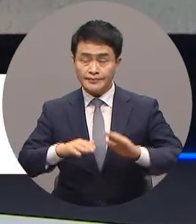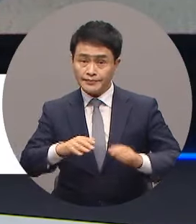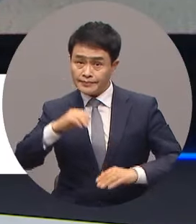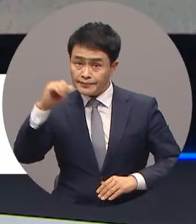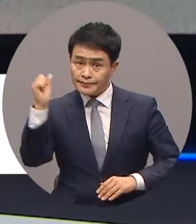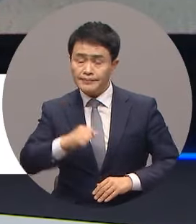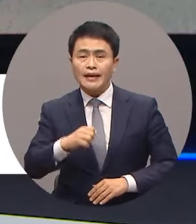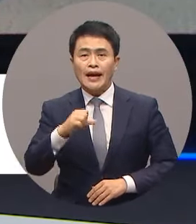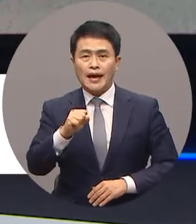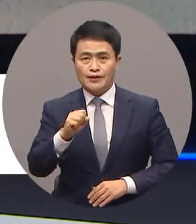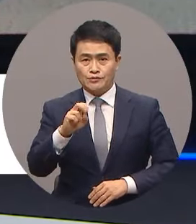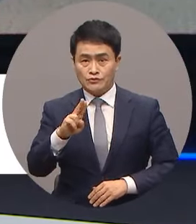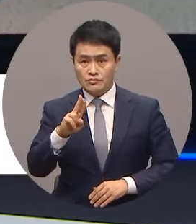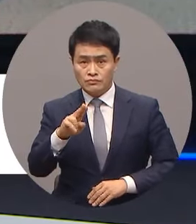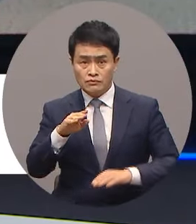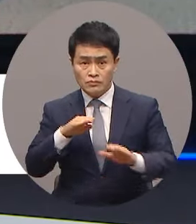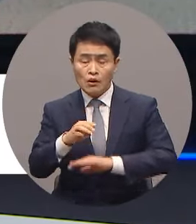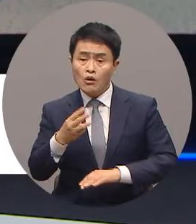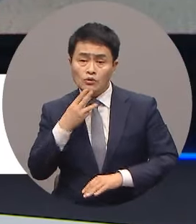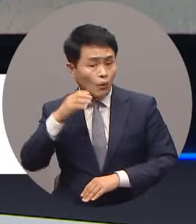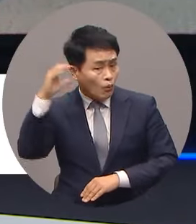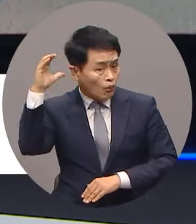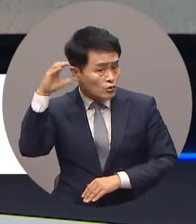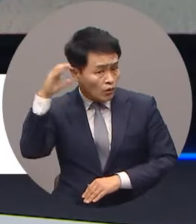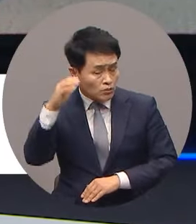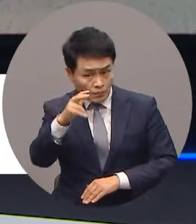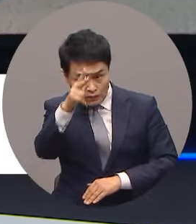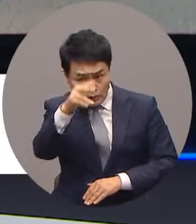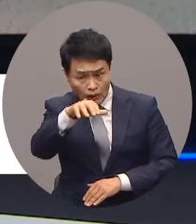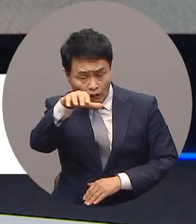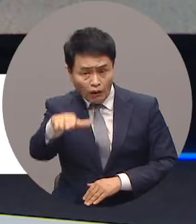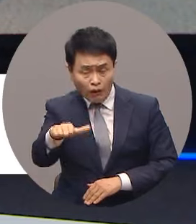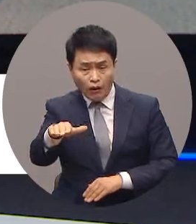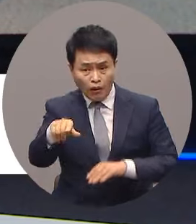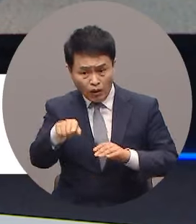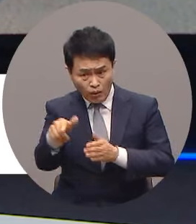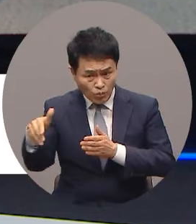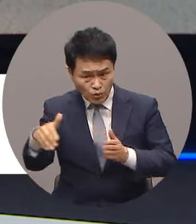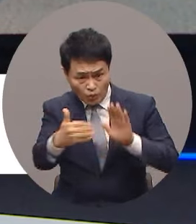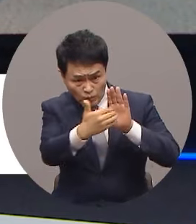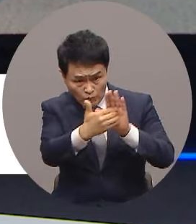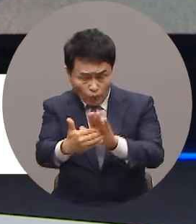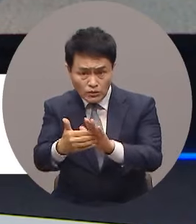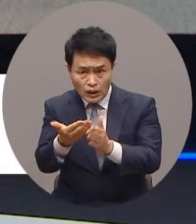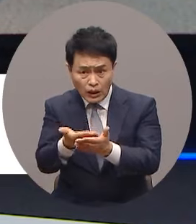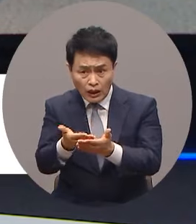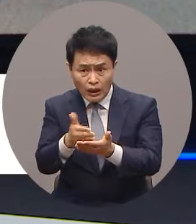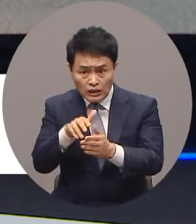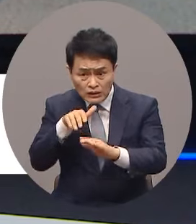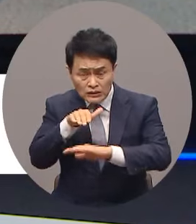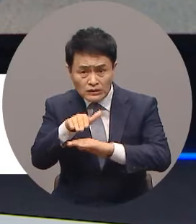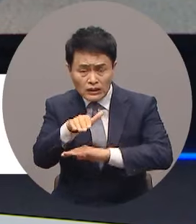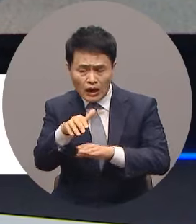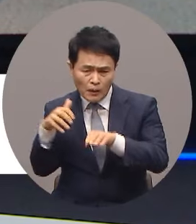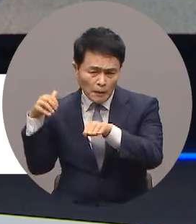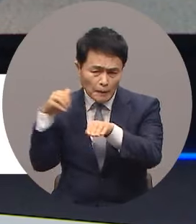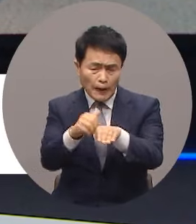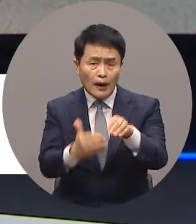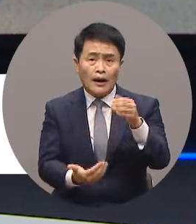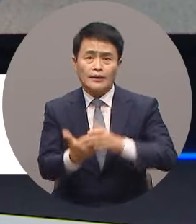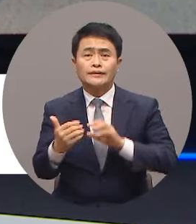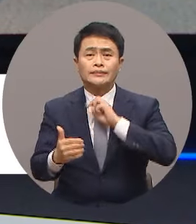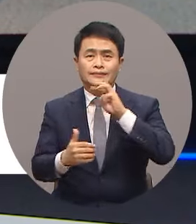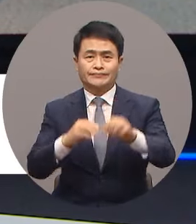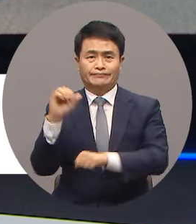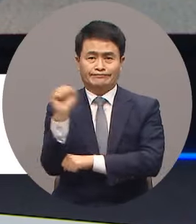오늘 새벽 SUV 차량이 서울 영등포경찰서 앞에서 있던 도로 통제용 차량을 들이받는 사고를 냈습니다. 30대